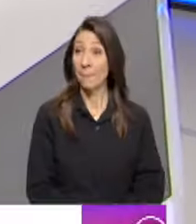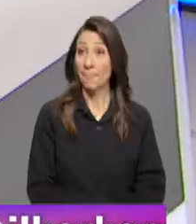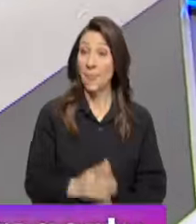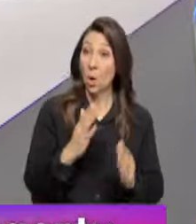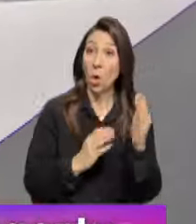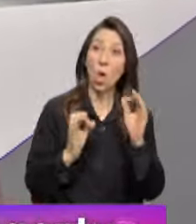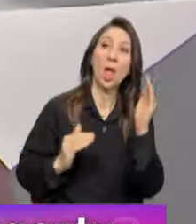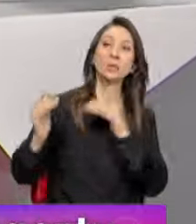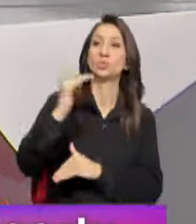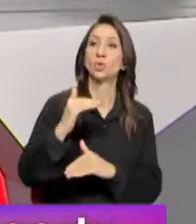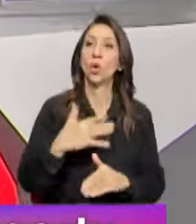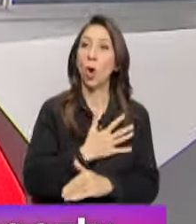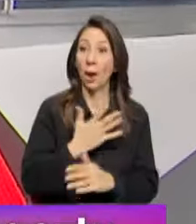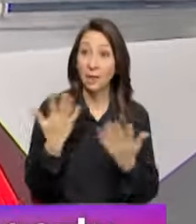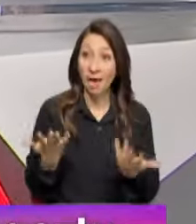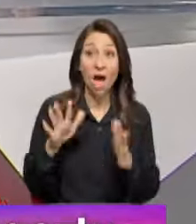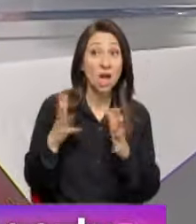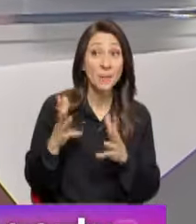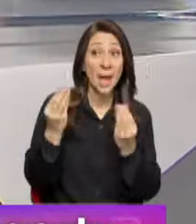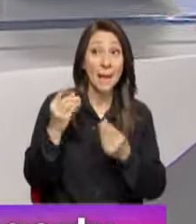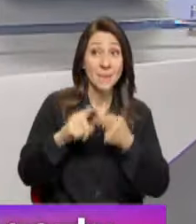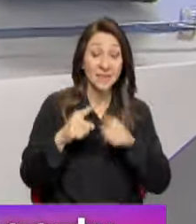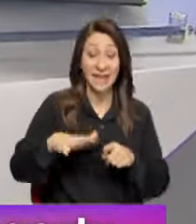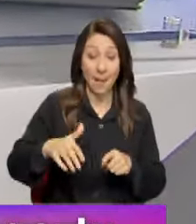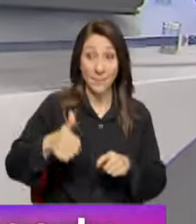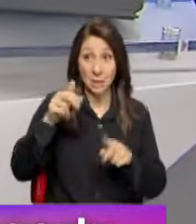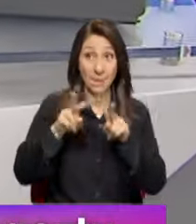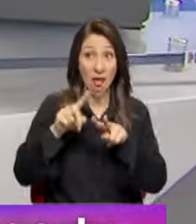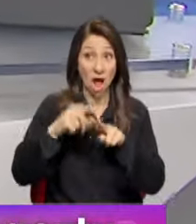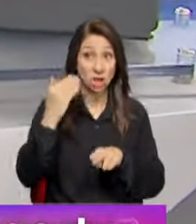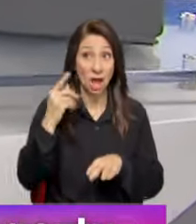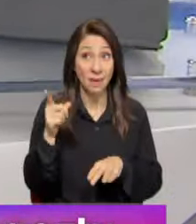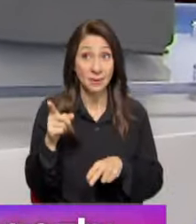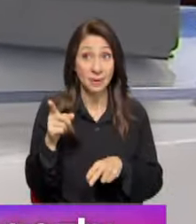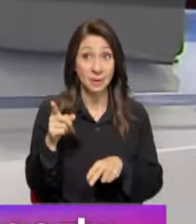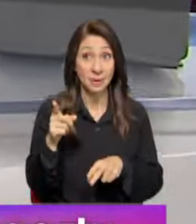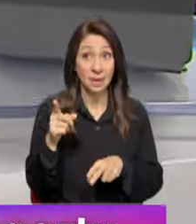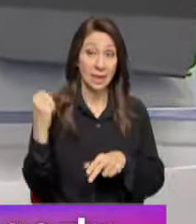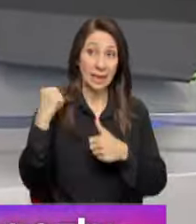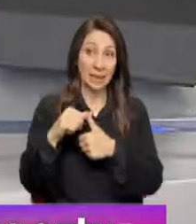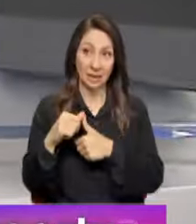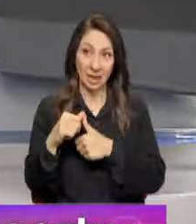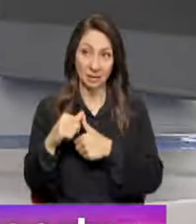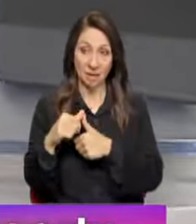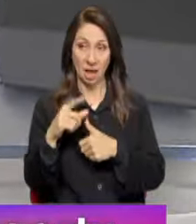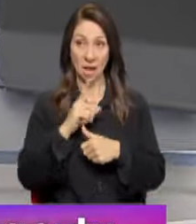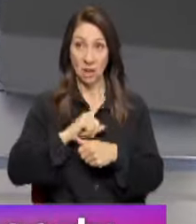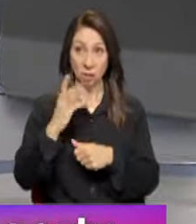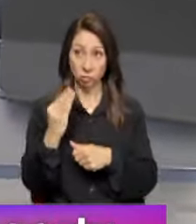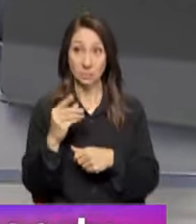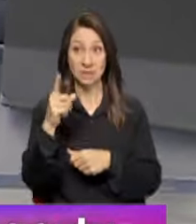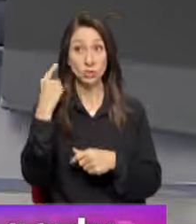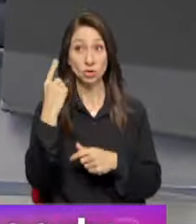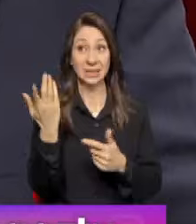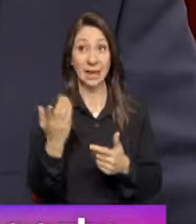Efendim, olağanüstü kongrede acaba İYİ Parti Genel Başkanı Meral Akşener yeniden aday olacak mı?